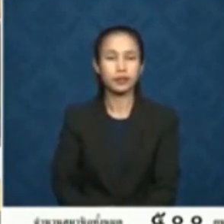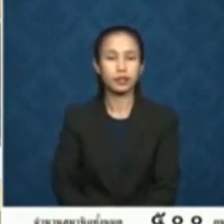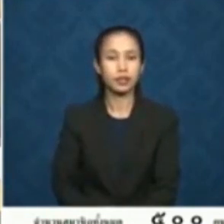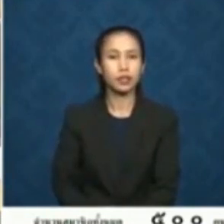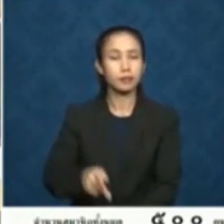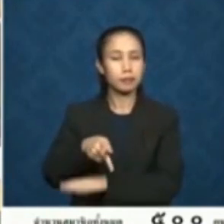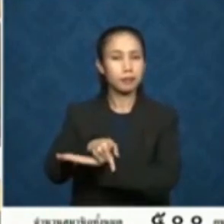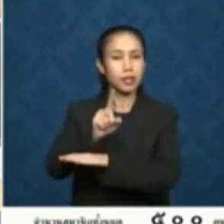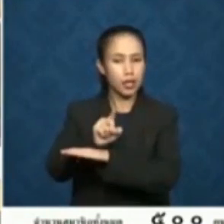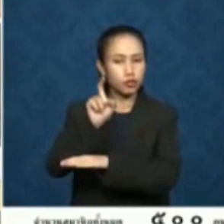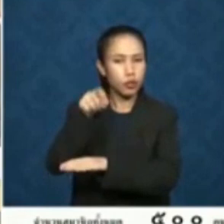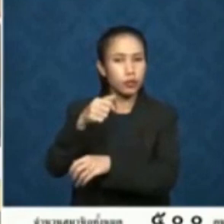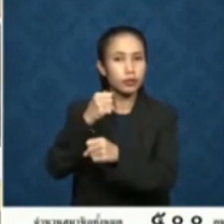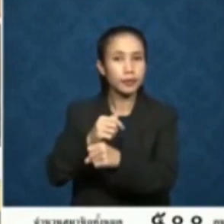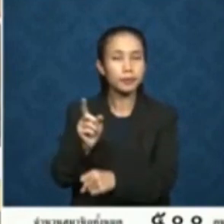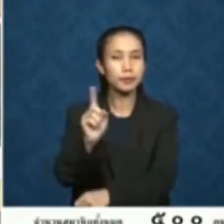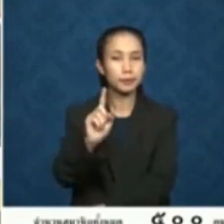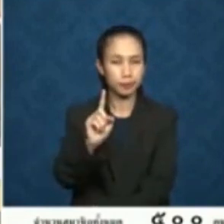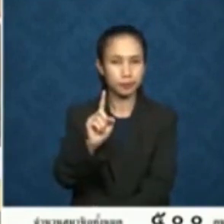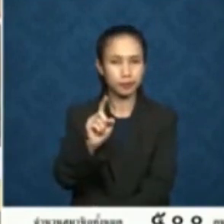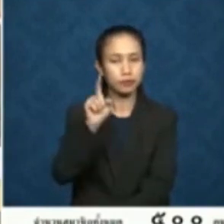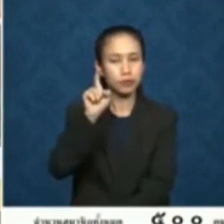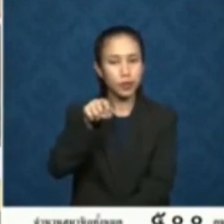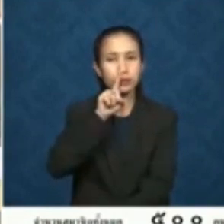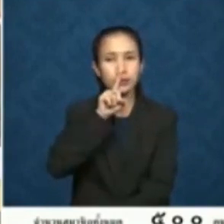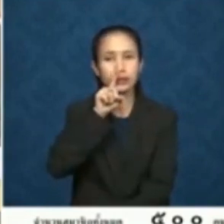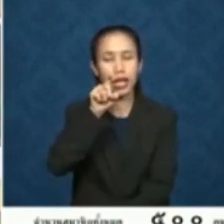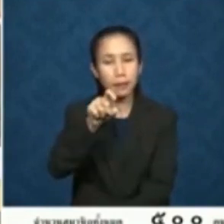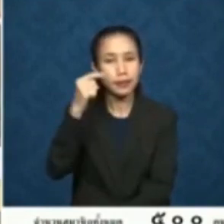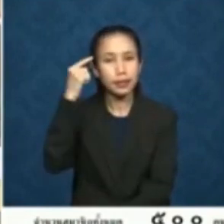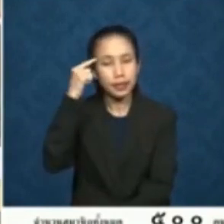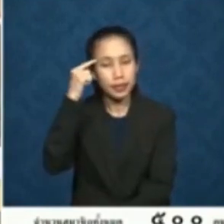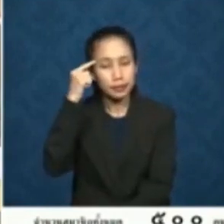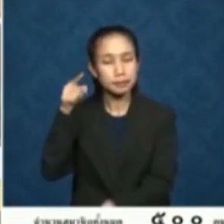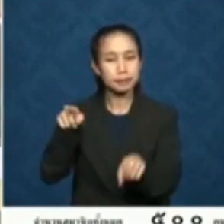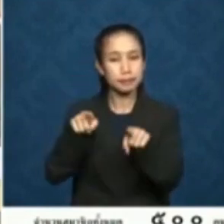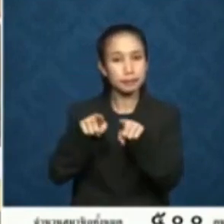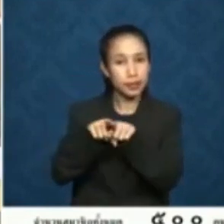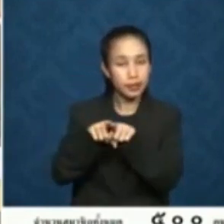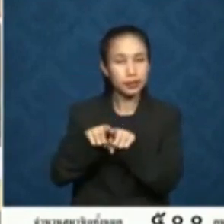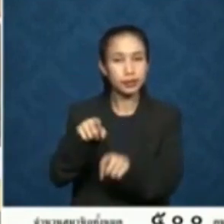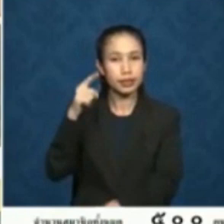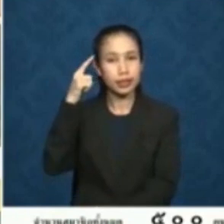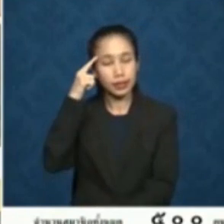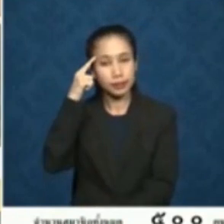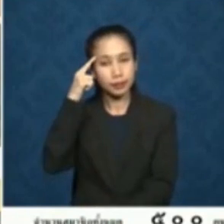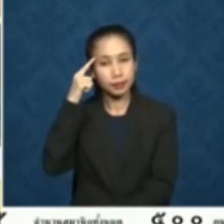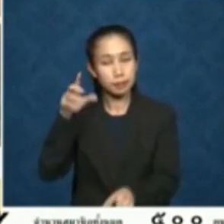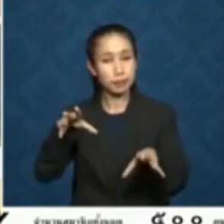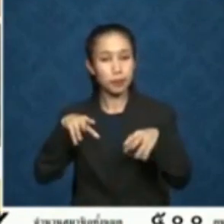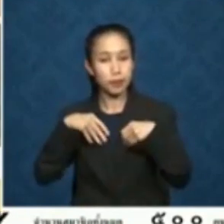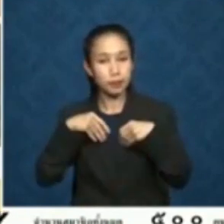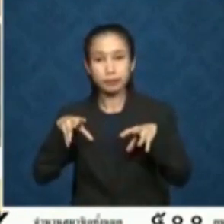าประเด็นที่ท่านประธานจะต้องทำต่อไปนั้นจะต้องถามว่าเห็นด้วย